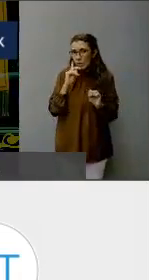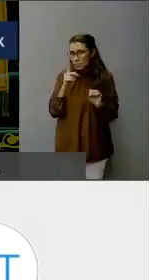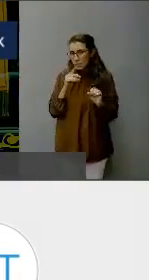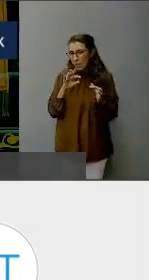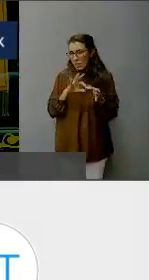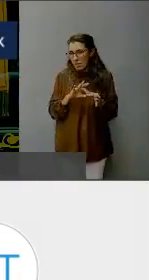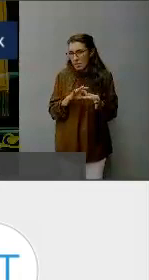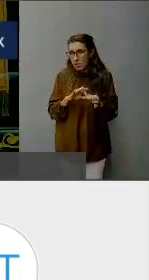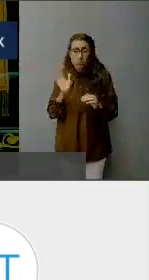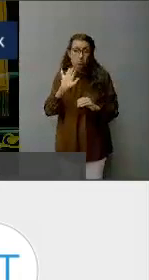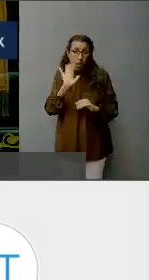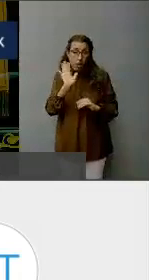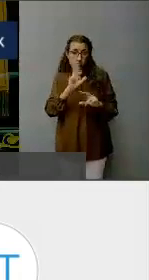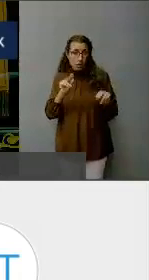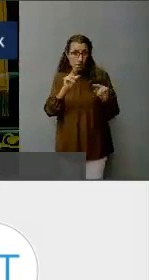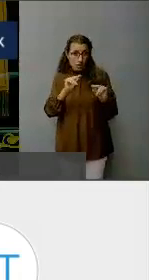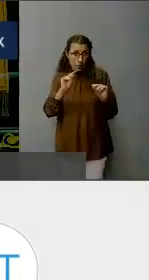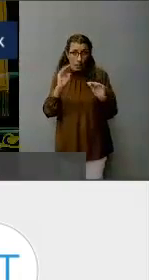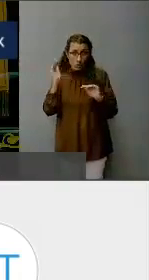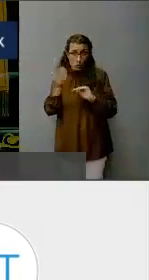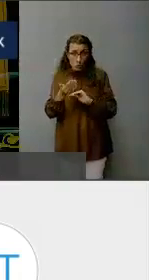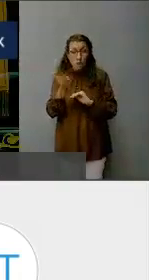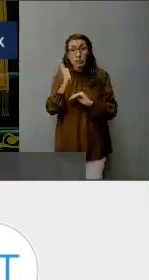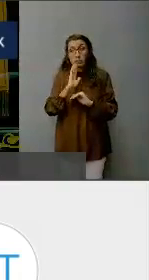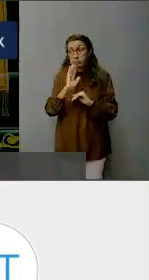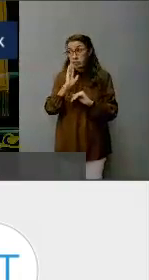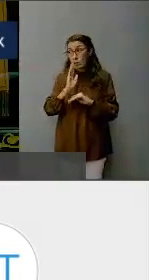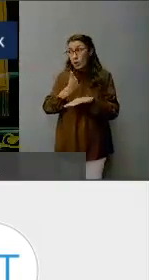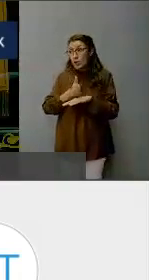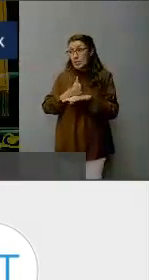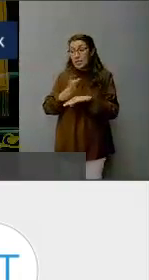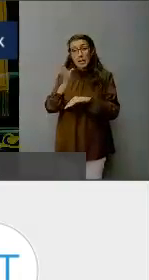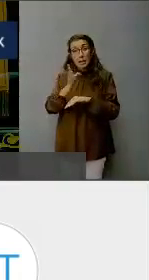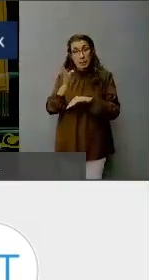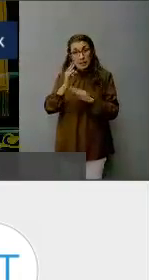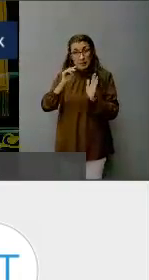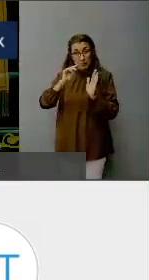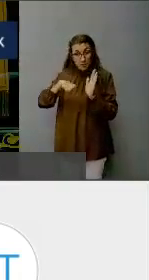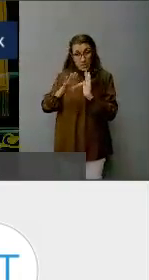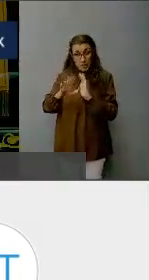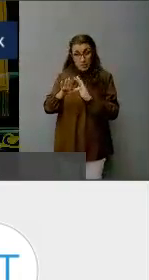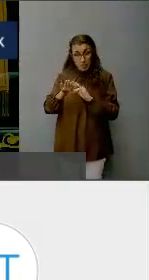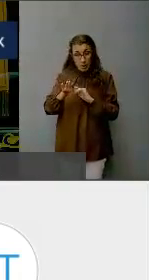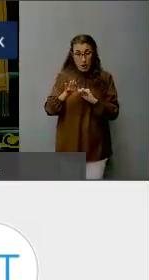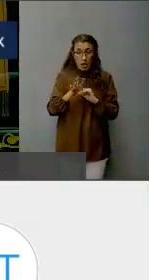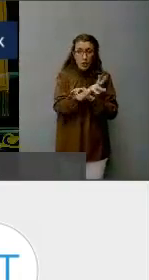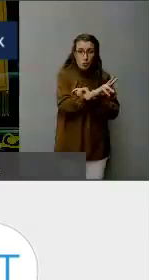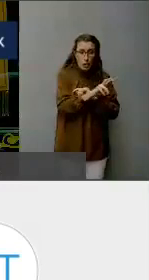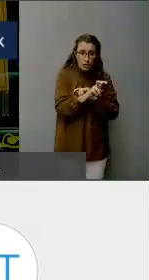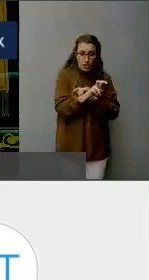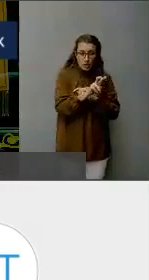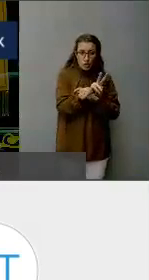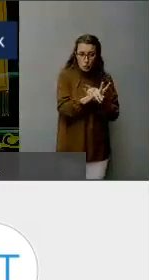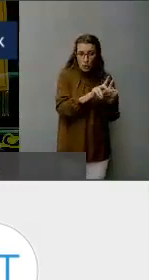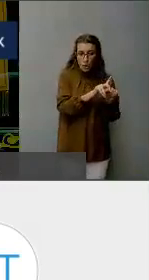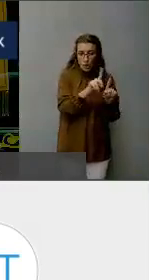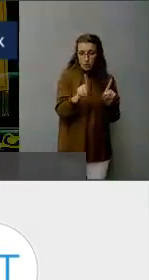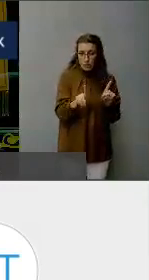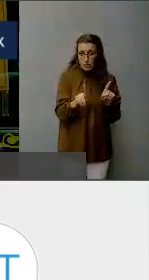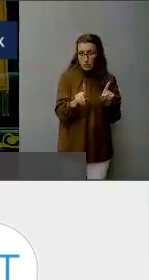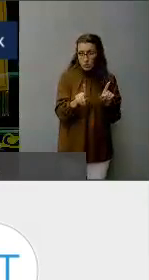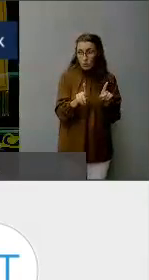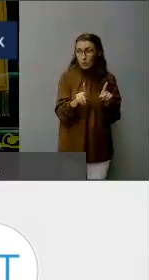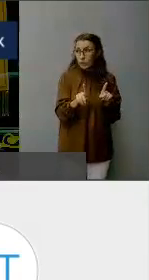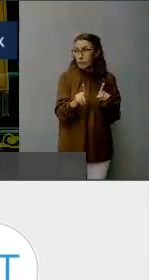lo ripeto per tutti consigliere bernini poi la sua firma sono dal numero 202 al